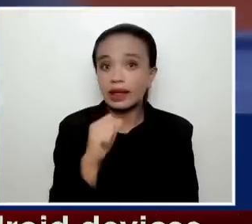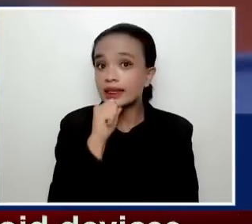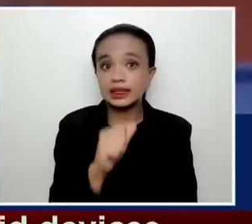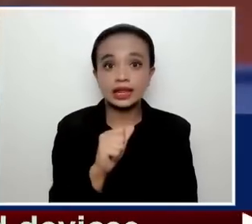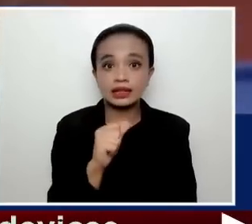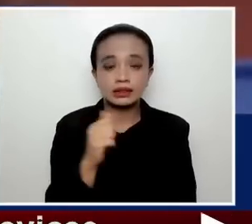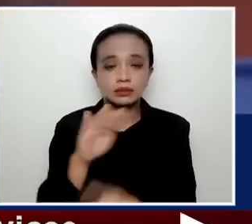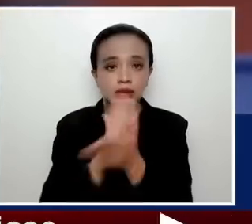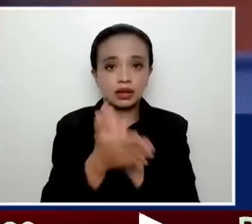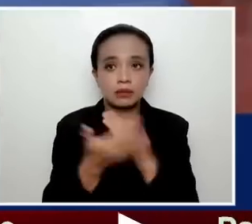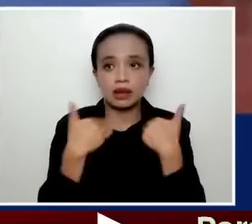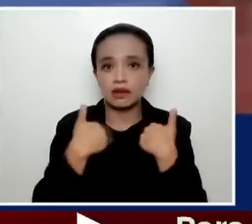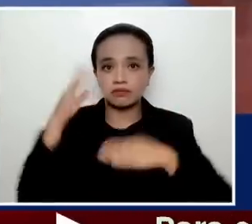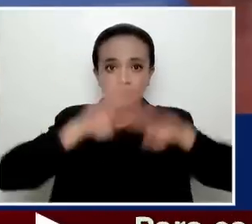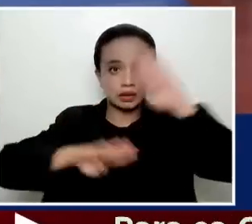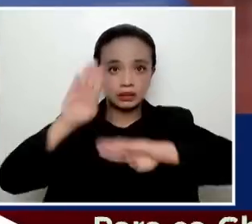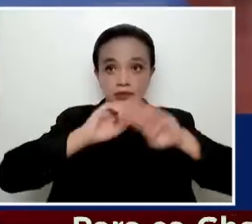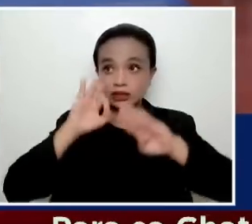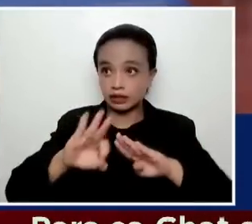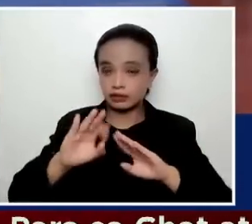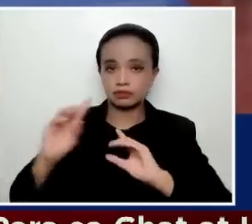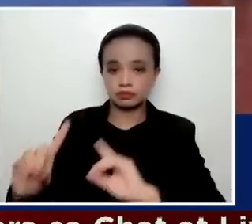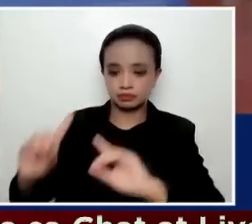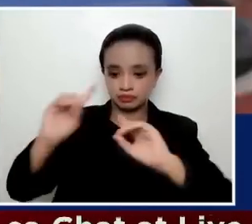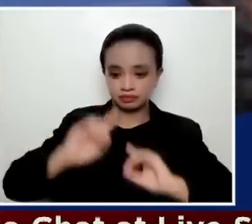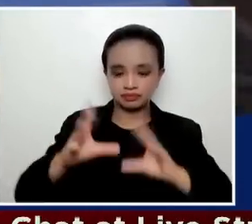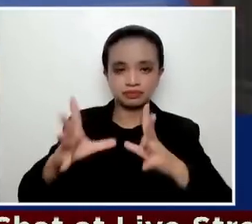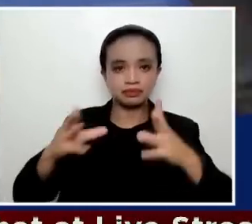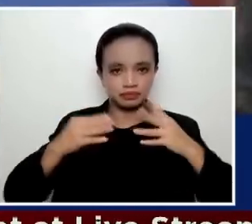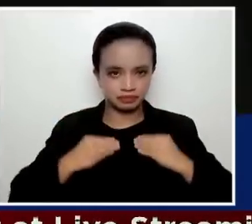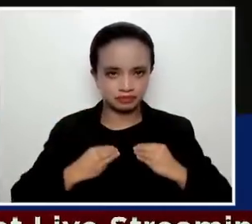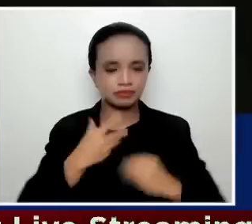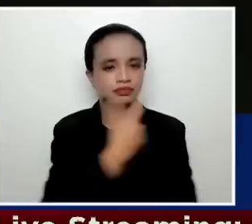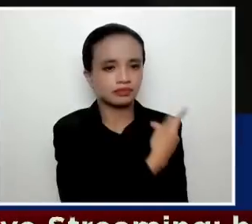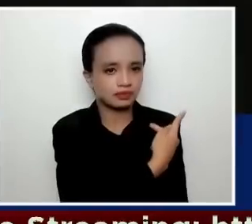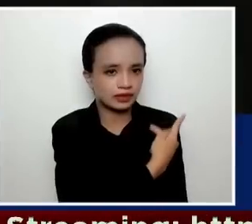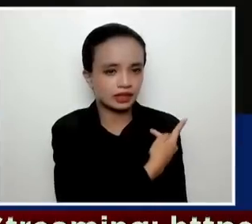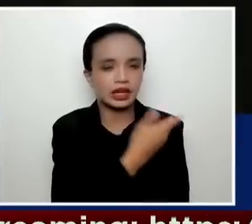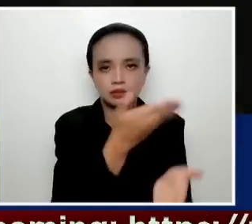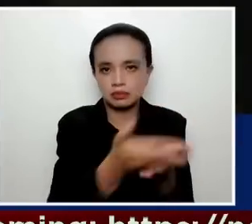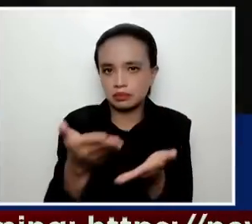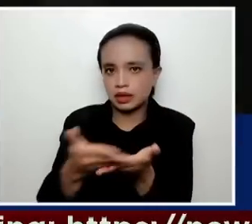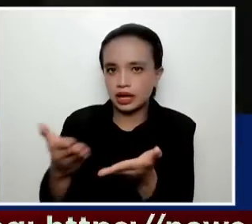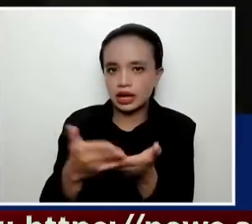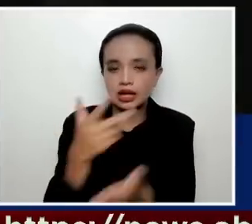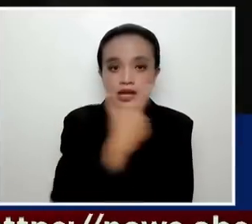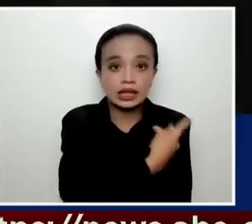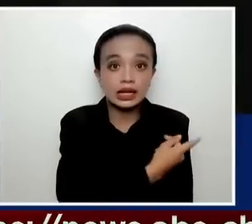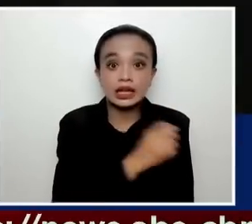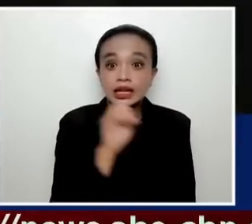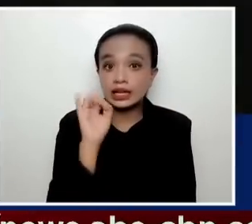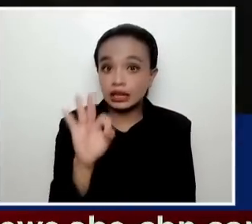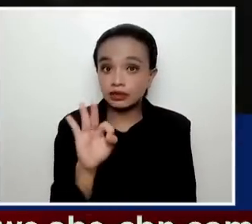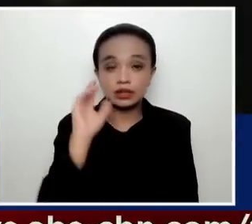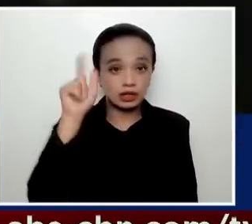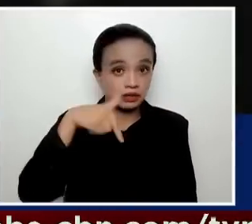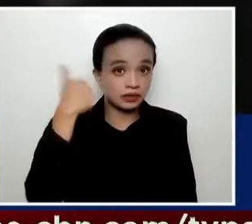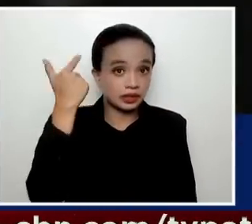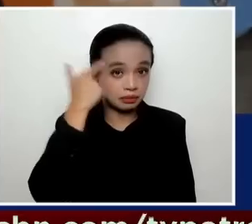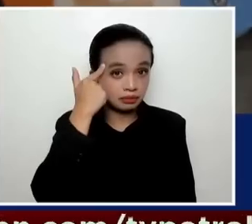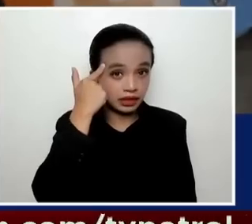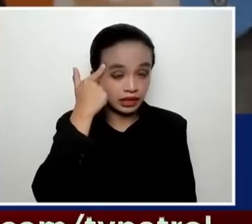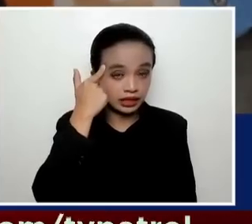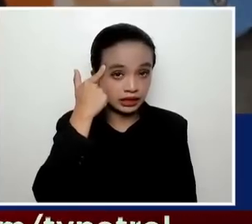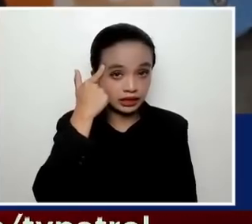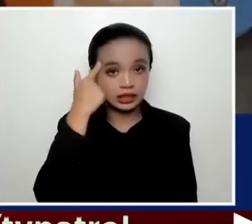magka-problema sa pagtanggap ng donasyon ng bivalent vaccines at pagbili ng bakuna kung babawiin na rin ng pamahalaan ang State of